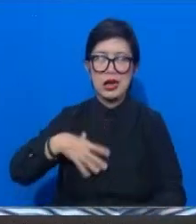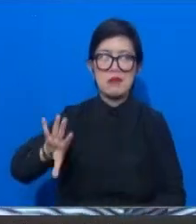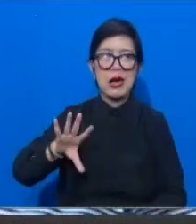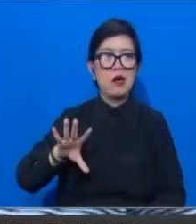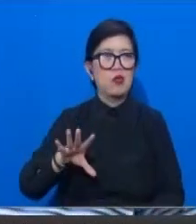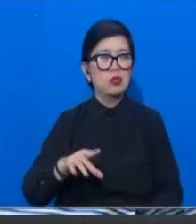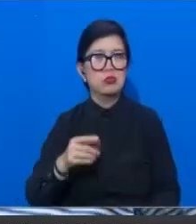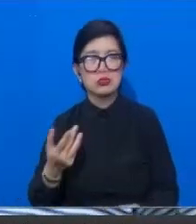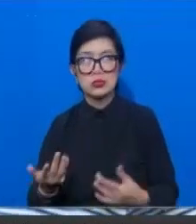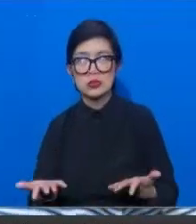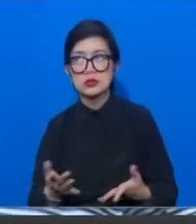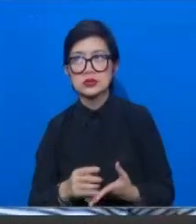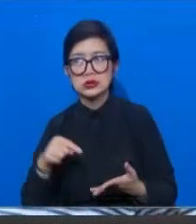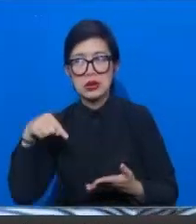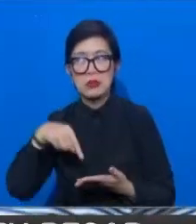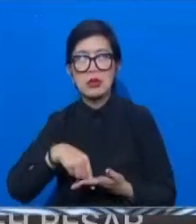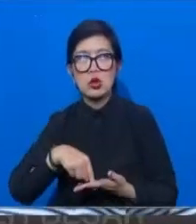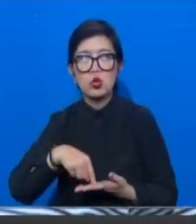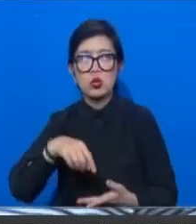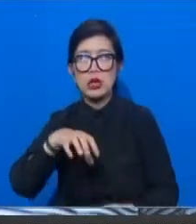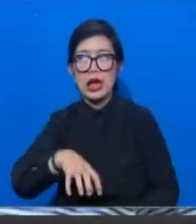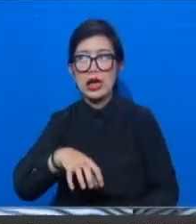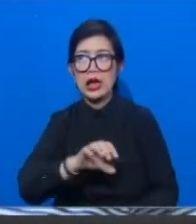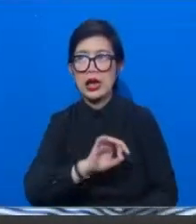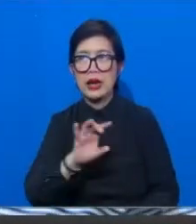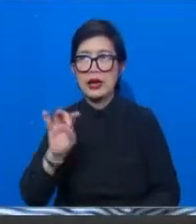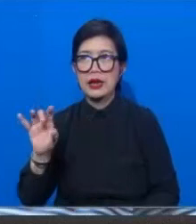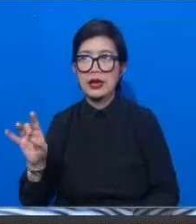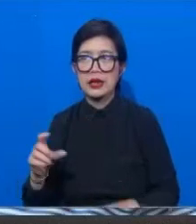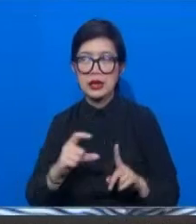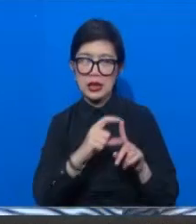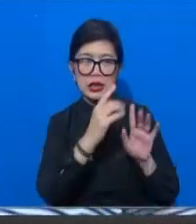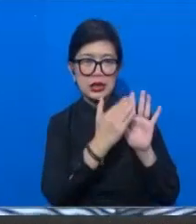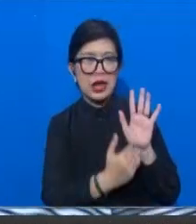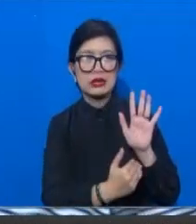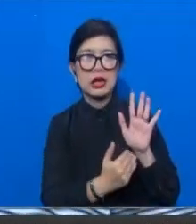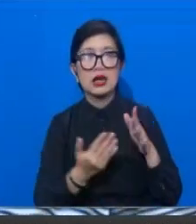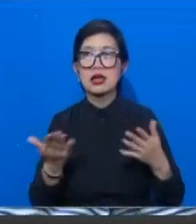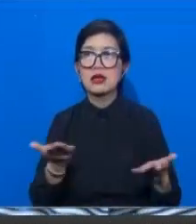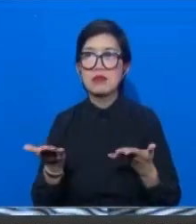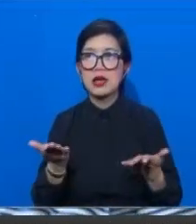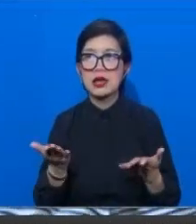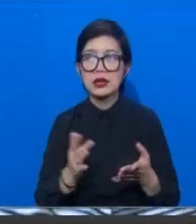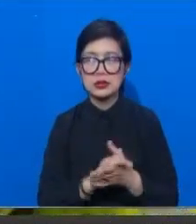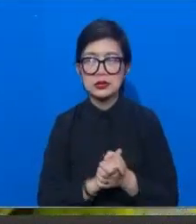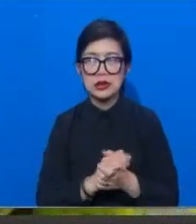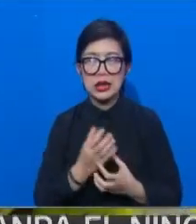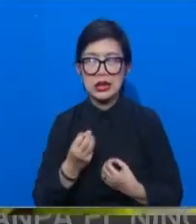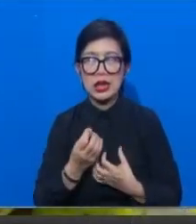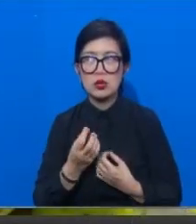ada pemilu dan sebagainya kan mereka takut, Pak. Mungkin datanya takut di kemana-kemana, ke pinjol atau kan takut,